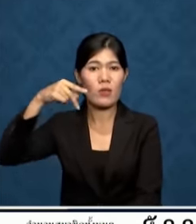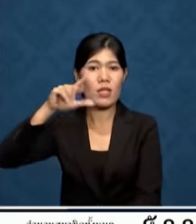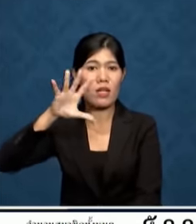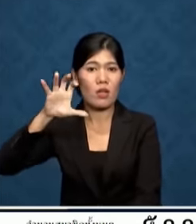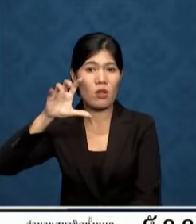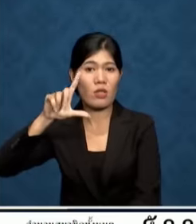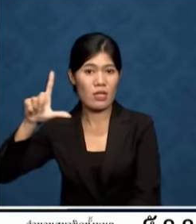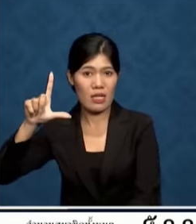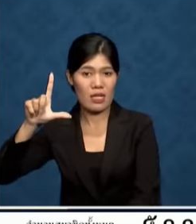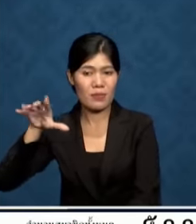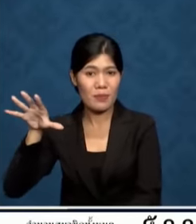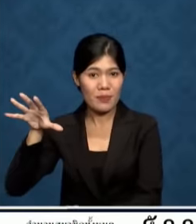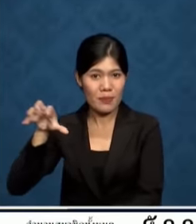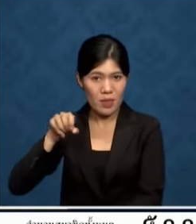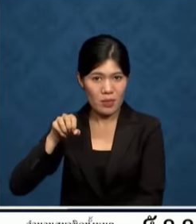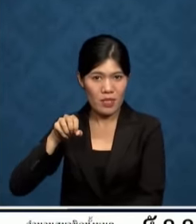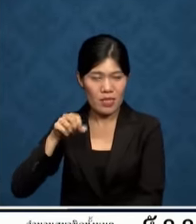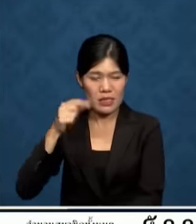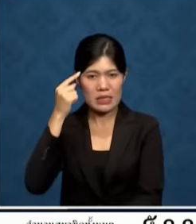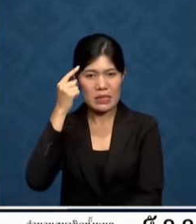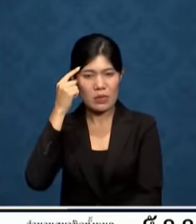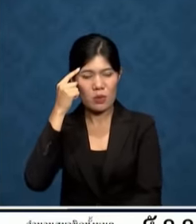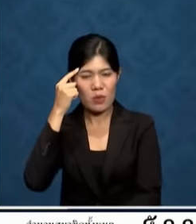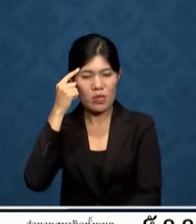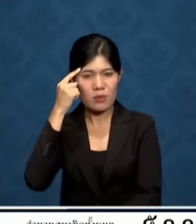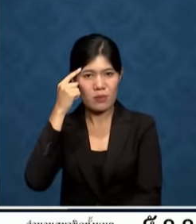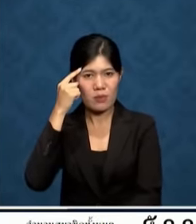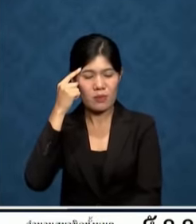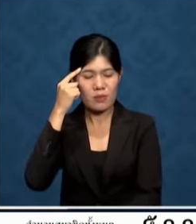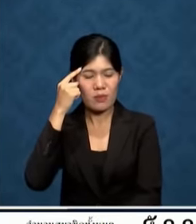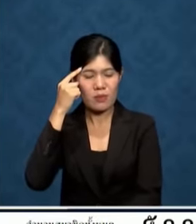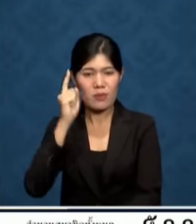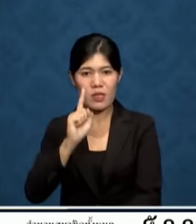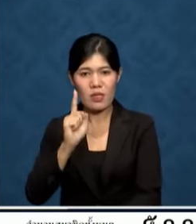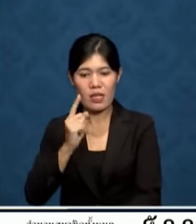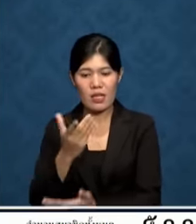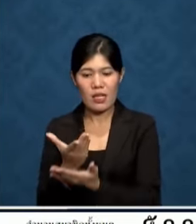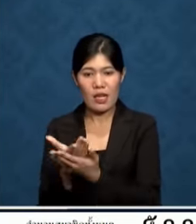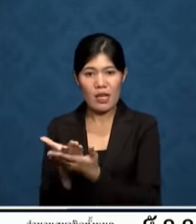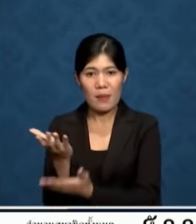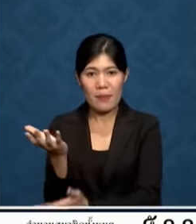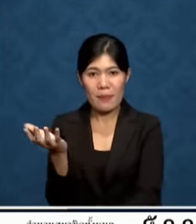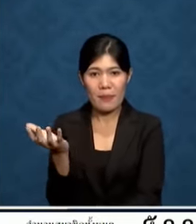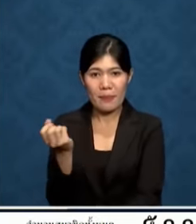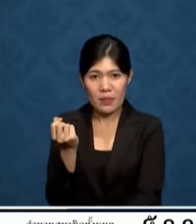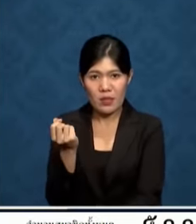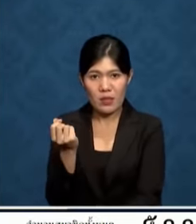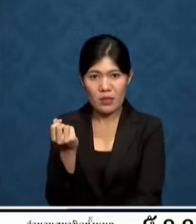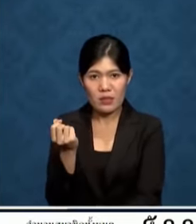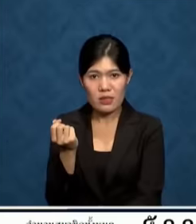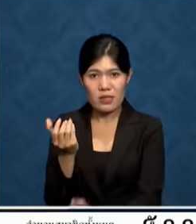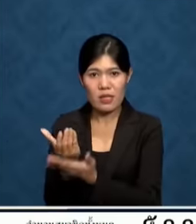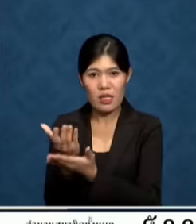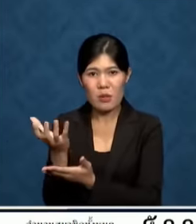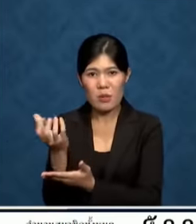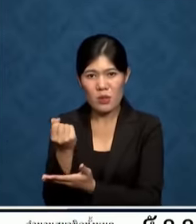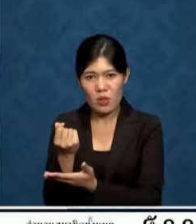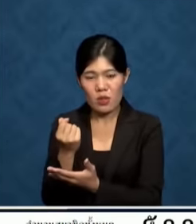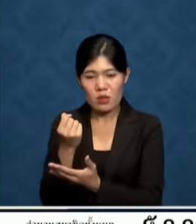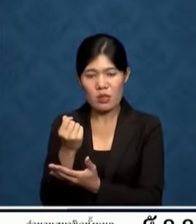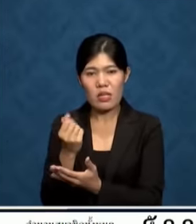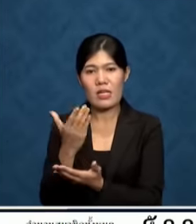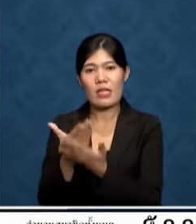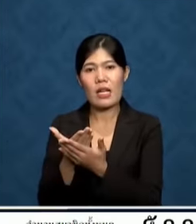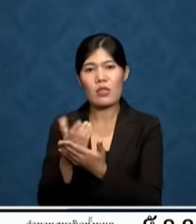แล้วพบพิรุธคือเบิกจ่ายงบฉุกเฉินปีนี้เนี่ยต่ำมากๆ